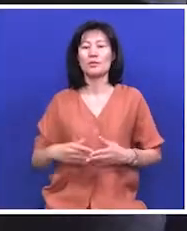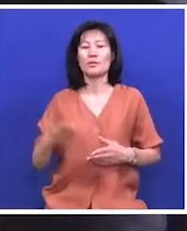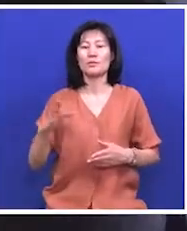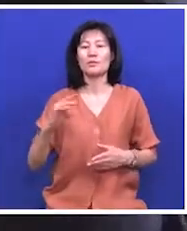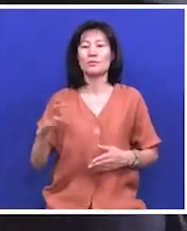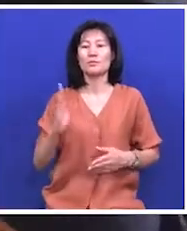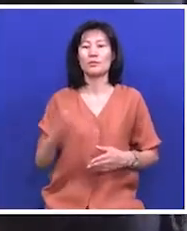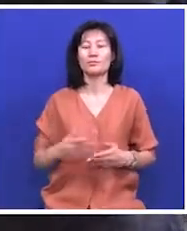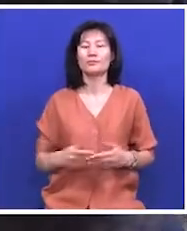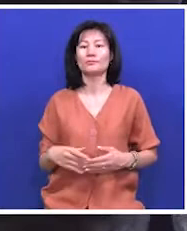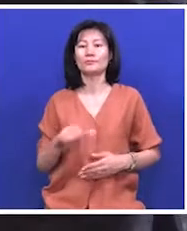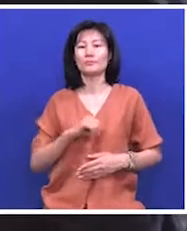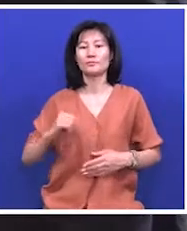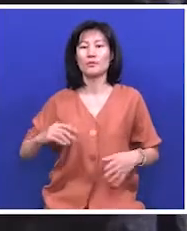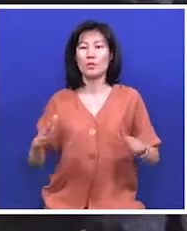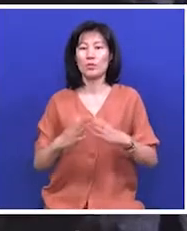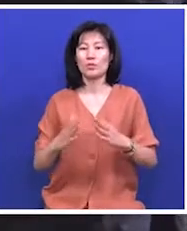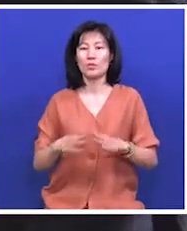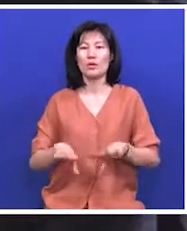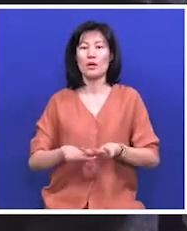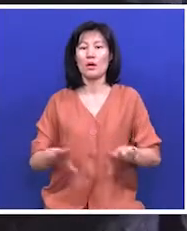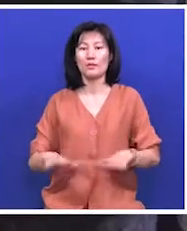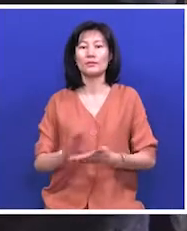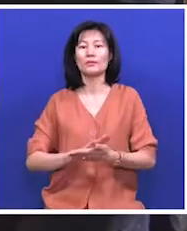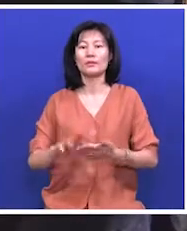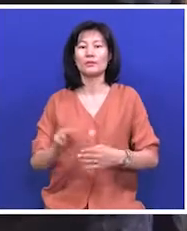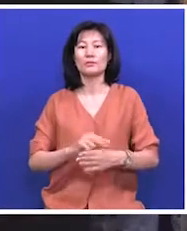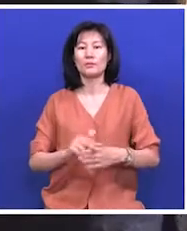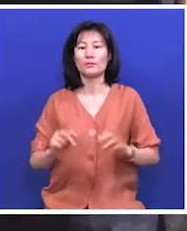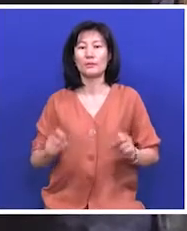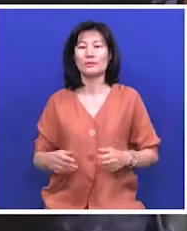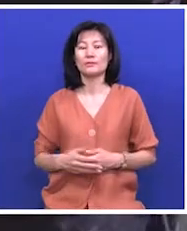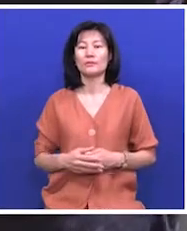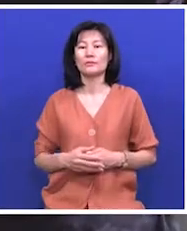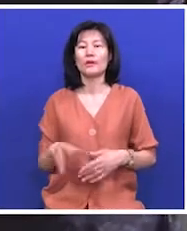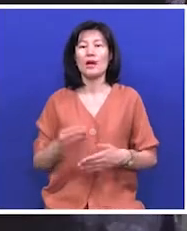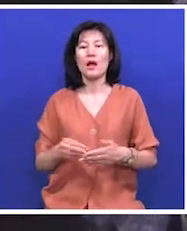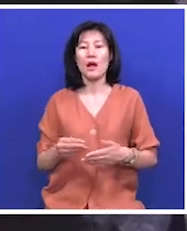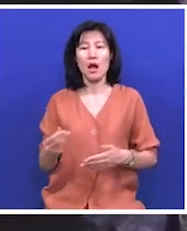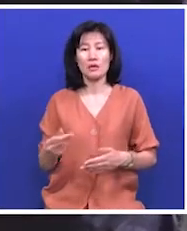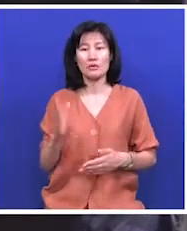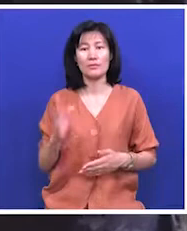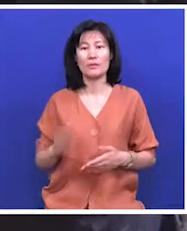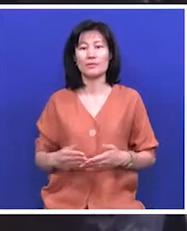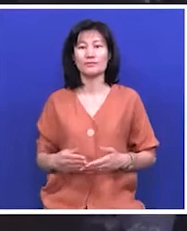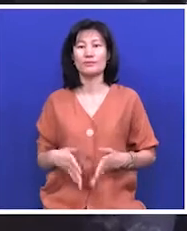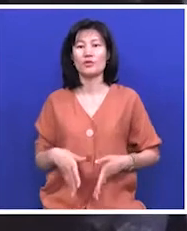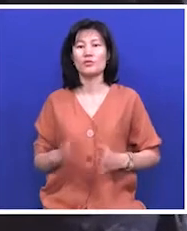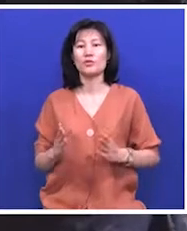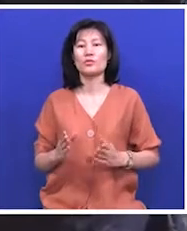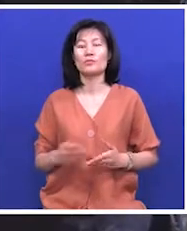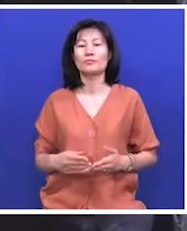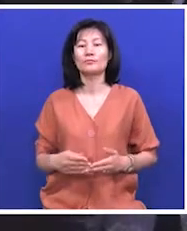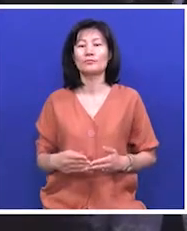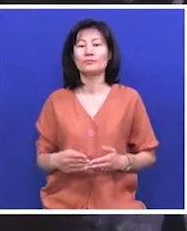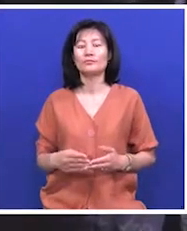ғой. Әркім өзінің ауласында жұмыс істейді. Болады ғой, прокурорға ақша бөлінеді. Ол бөлінді. Ақша түсіп жатыр. Жаңағы жолда,